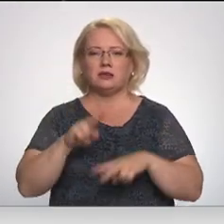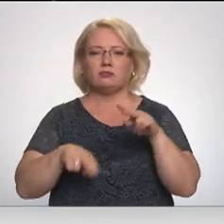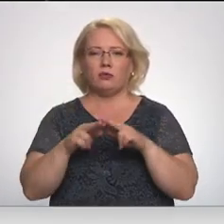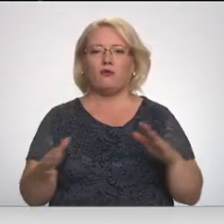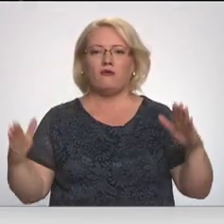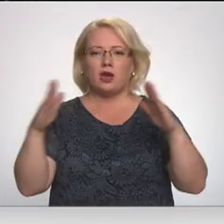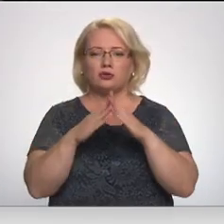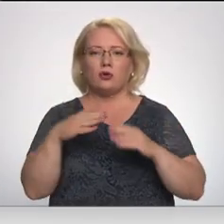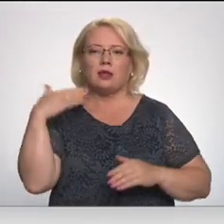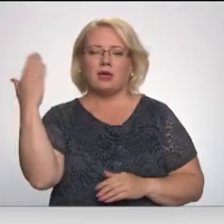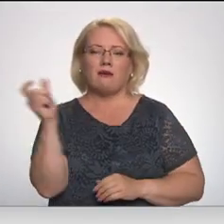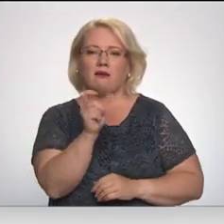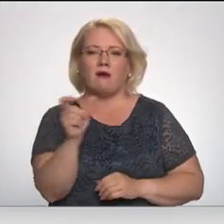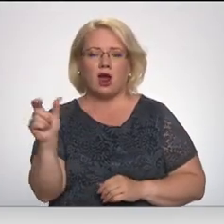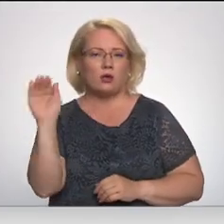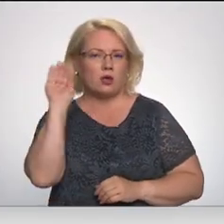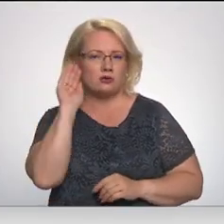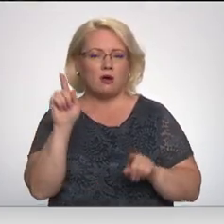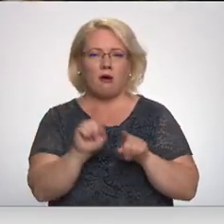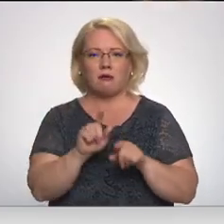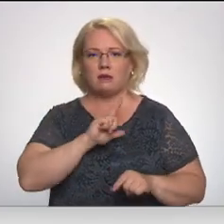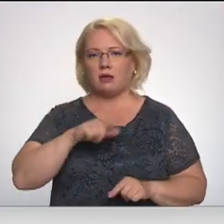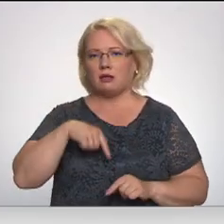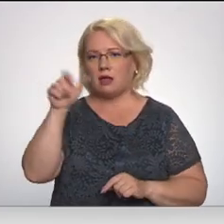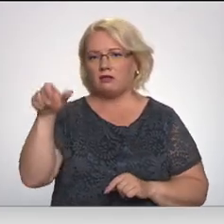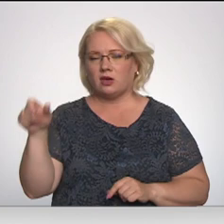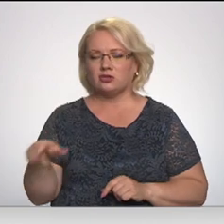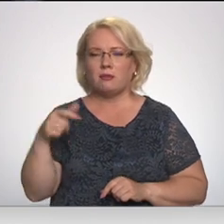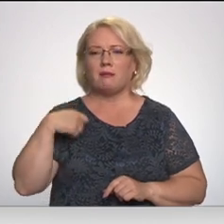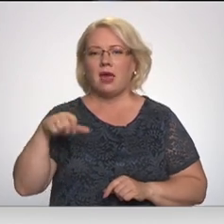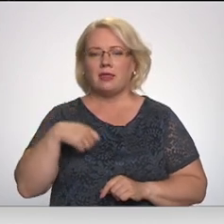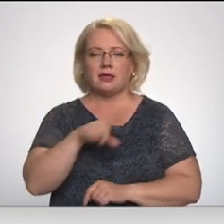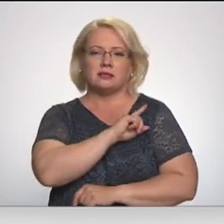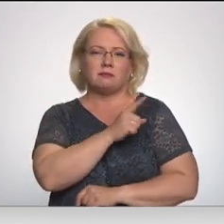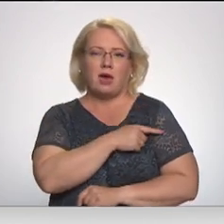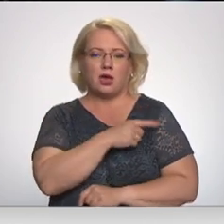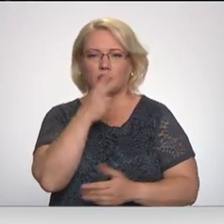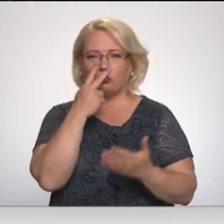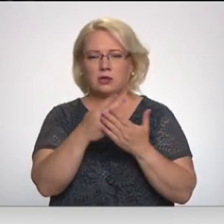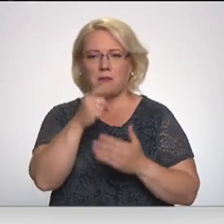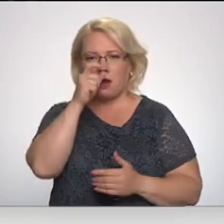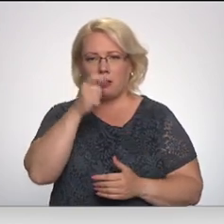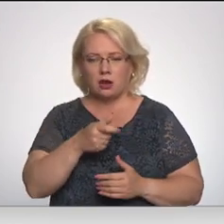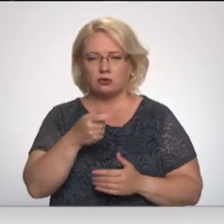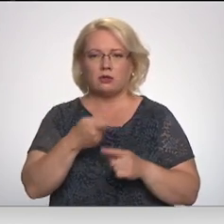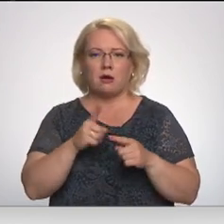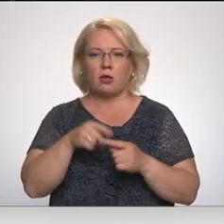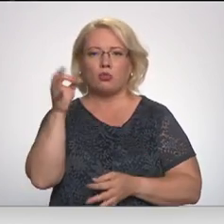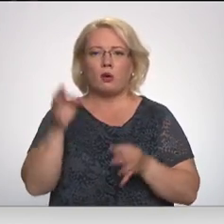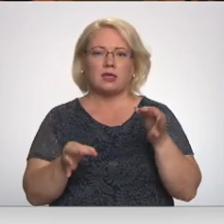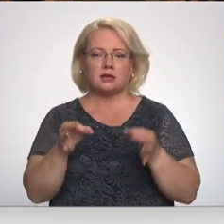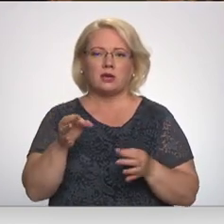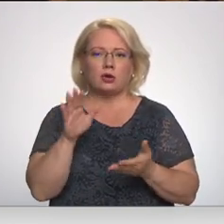vārdu savā valodā varētu klausīties arī latvieši. Bet viņas spējas tika uzskatīts par raganiskām, tāpēc notiesāt uz